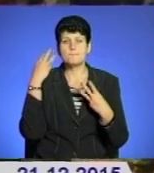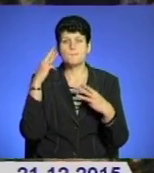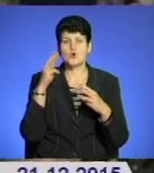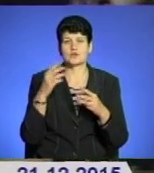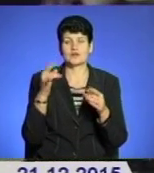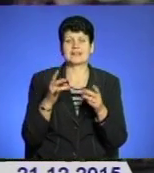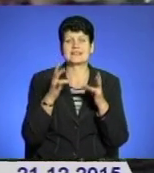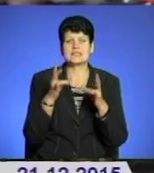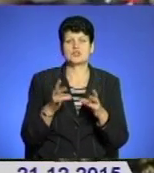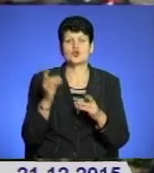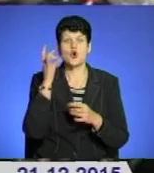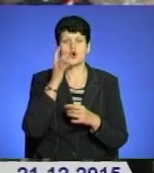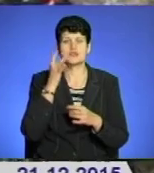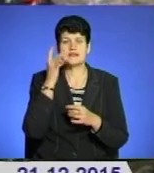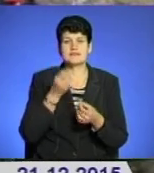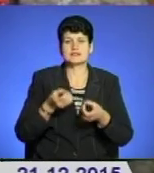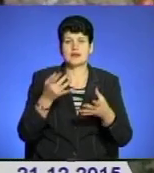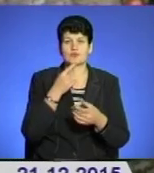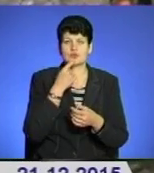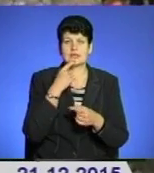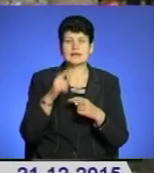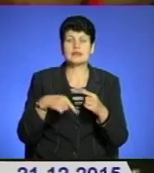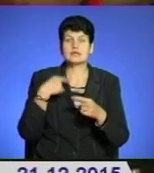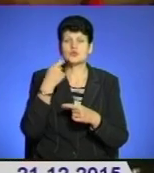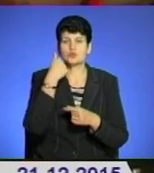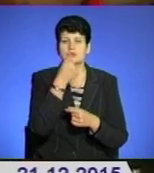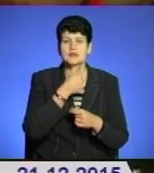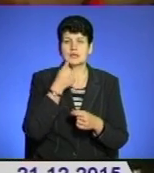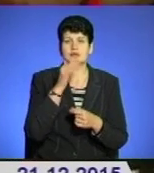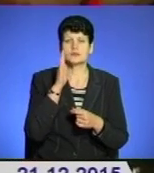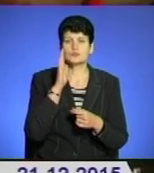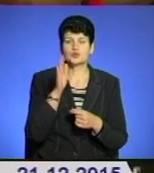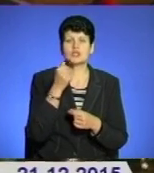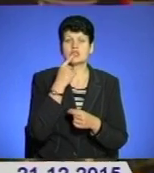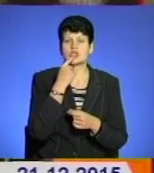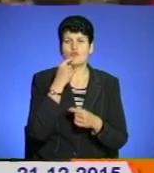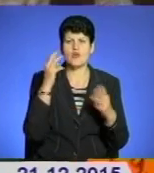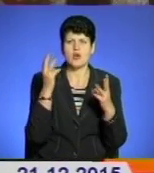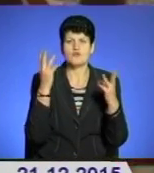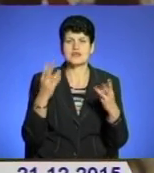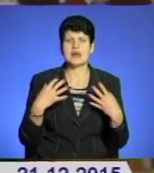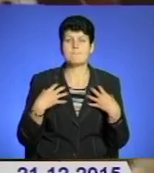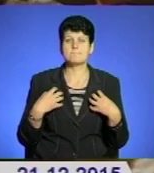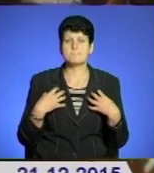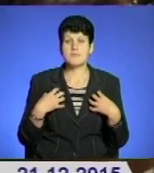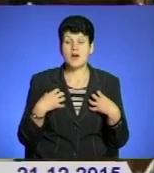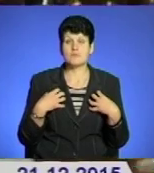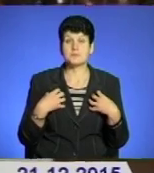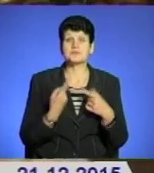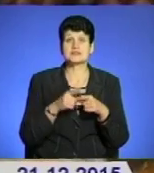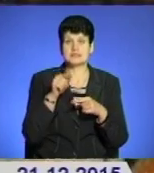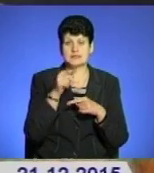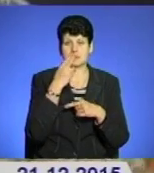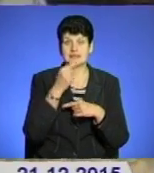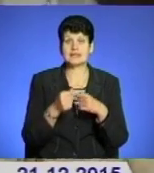до яскраво-червоних. Символом наступного 2016 року буде червона вогняна мавпа. За східними традиціями,